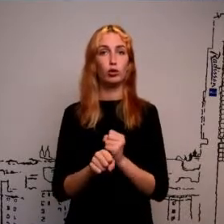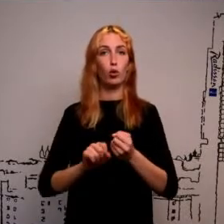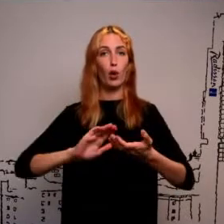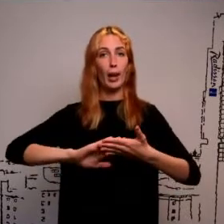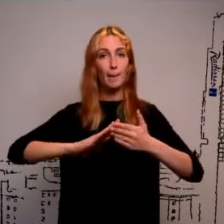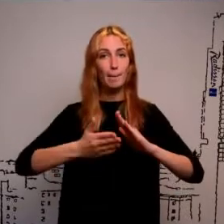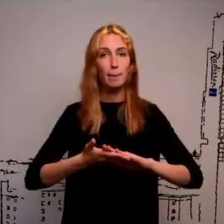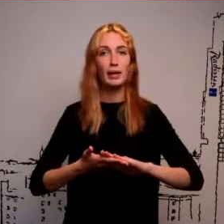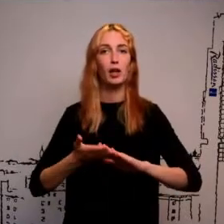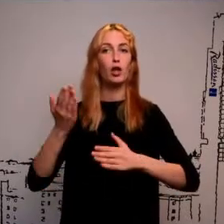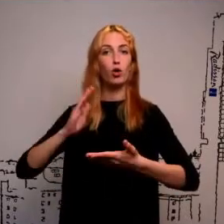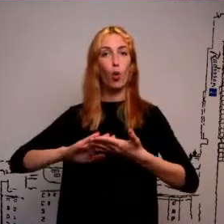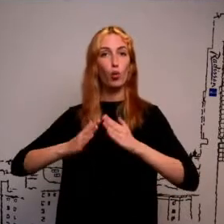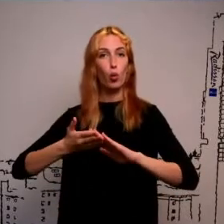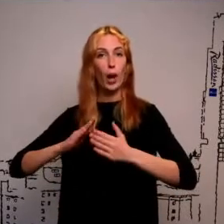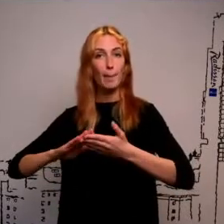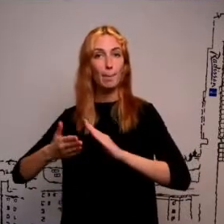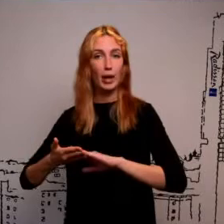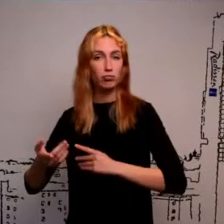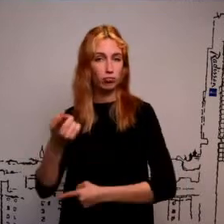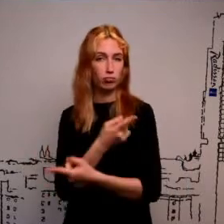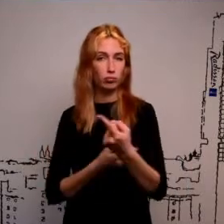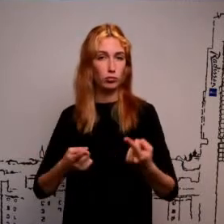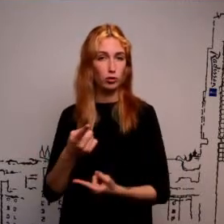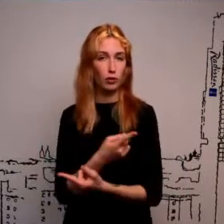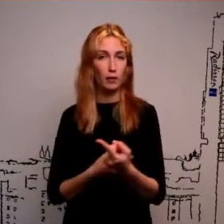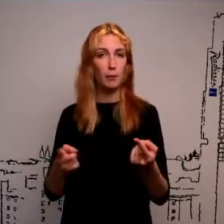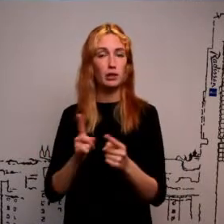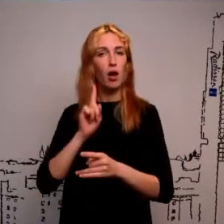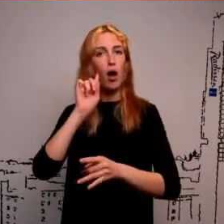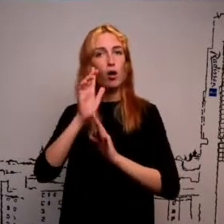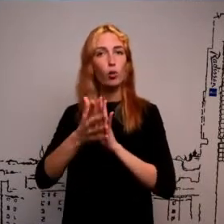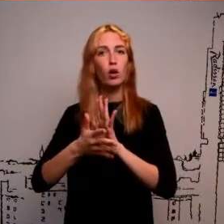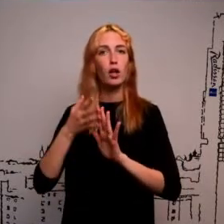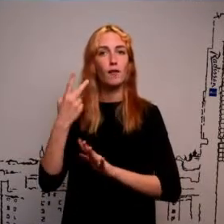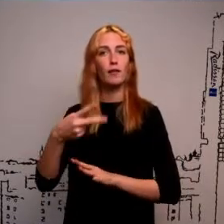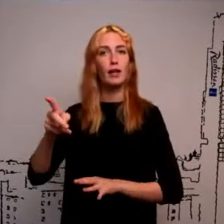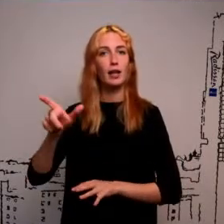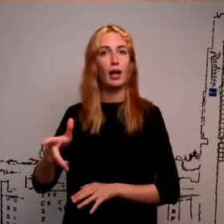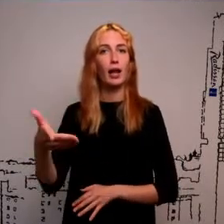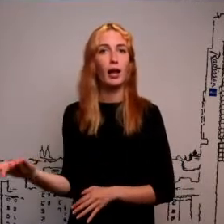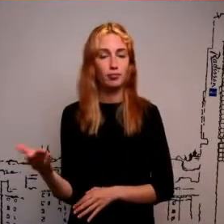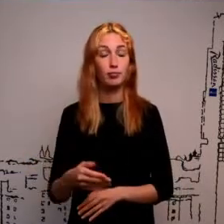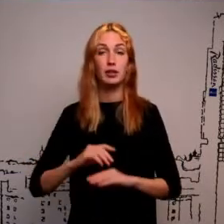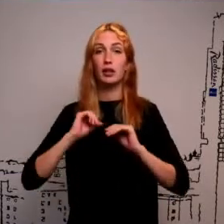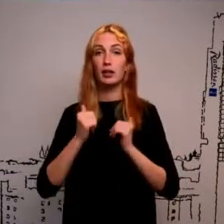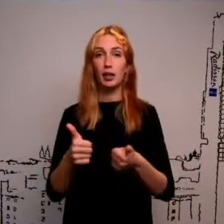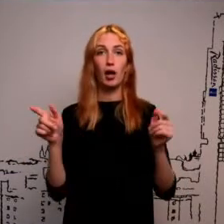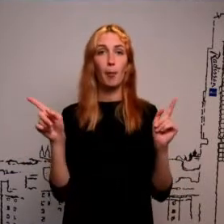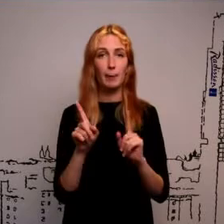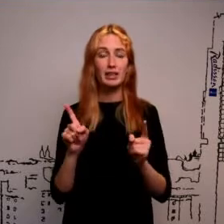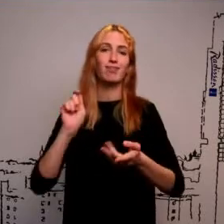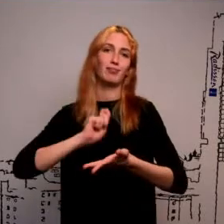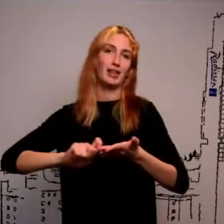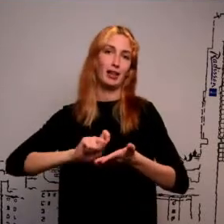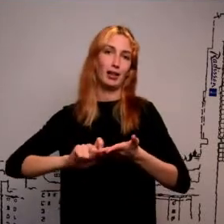ja need kokkulepped, milles siis räägitakse aru saadava teisele poolele ja hea on, kui ta on ikkagi ka